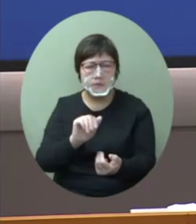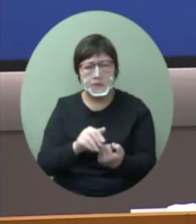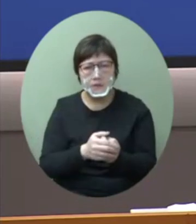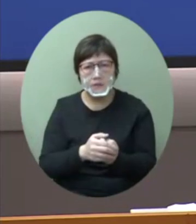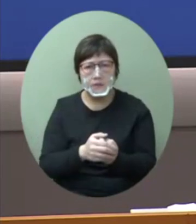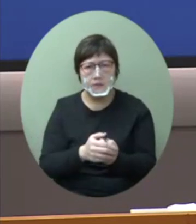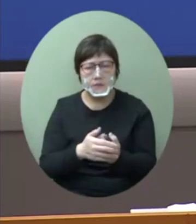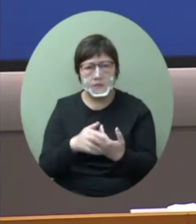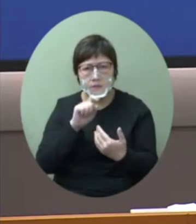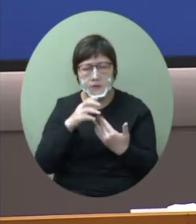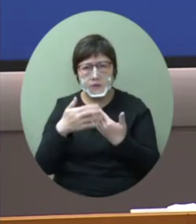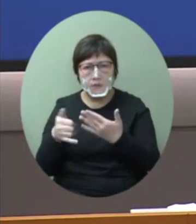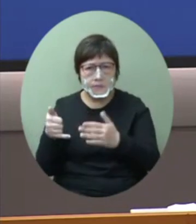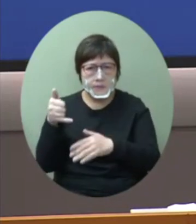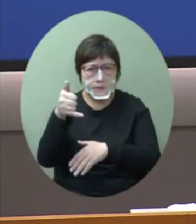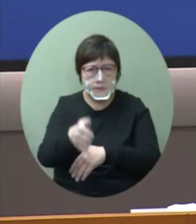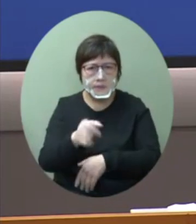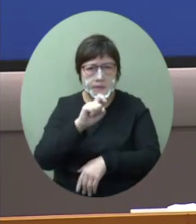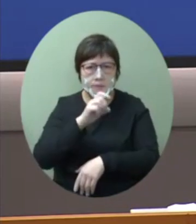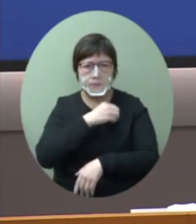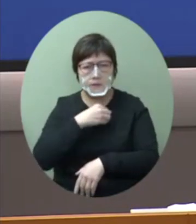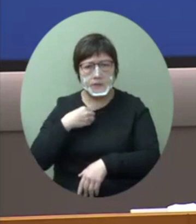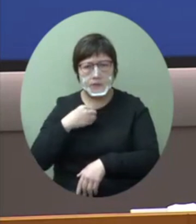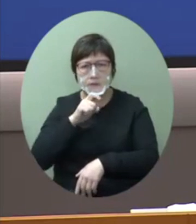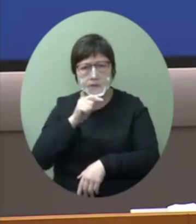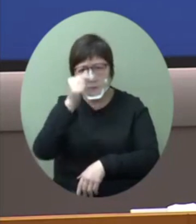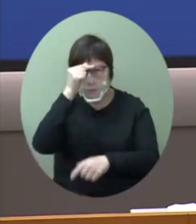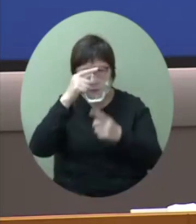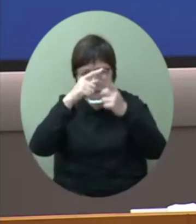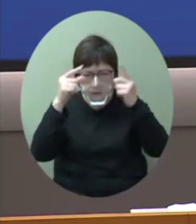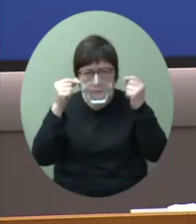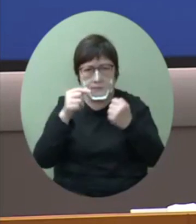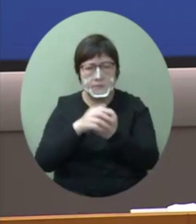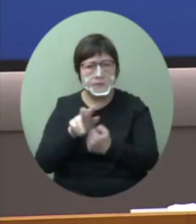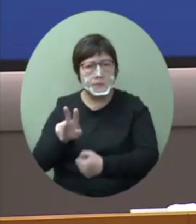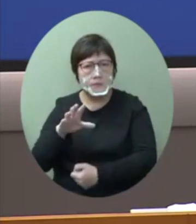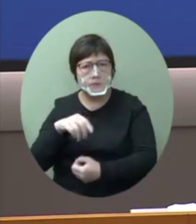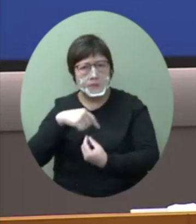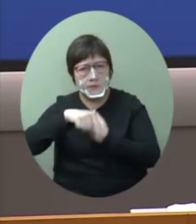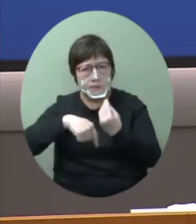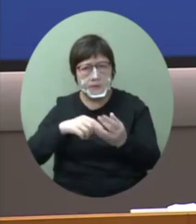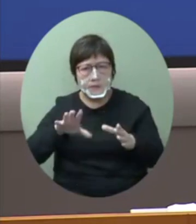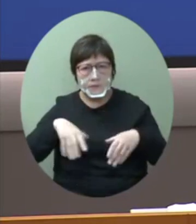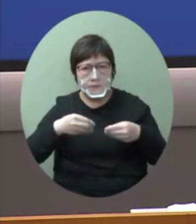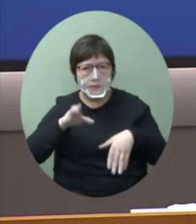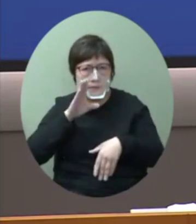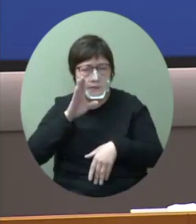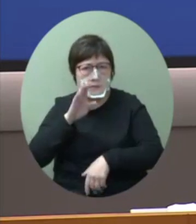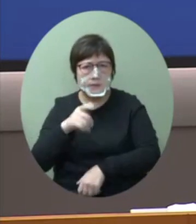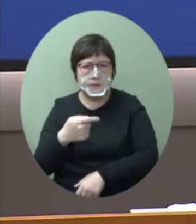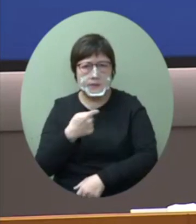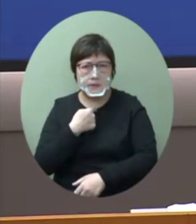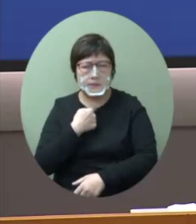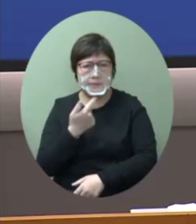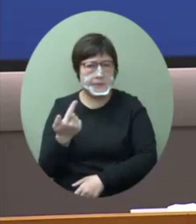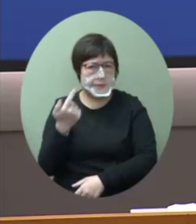去到外展隊裏面有醫生有護士，要看個環境，因為大家知道打復必泰的環境是要求比